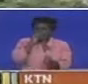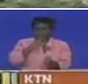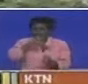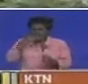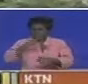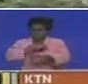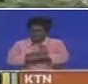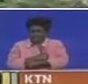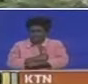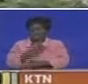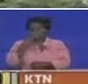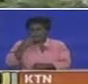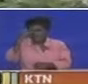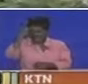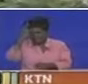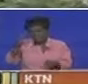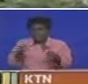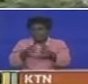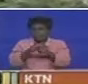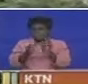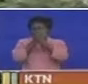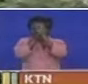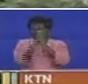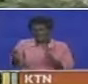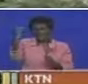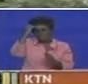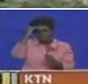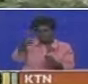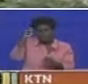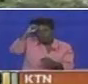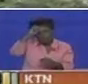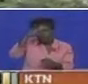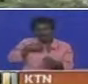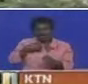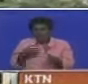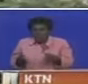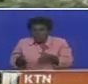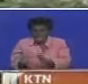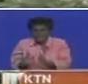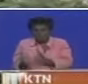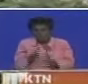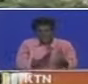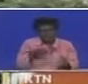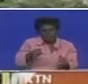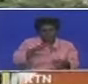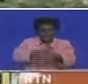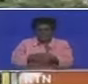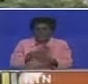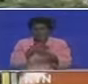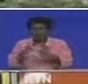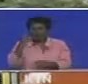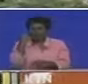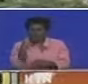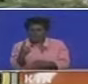za kibinafsi, wazazi na wataalamu wa masuala ya elimu wana maoni kuwa mfumo wa kutoa nafasi za kidato cha kwanza